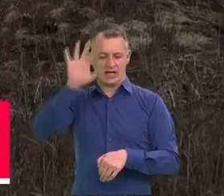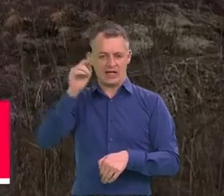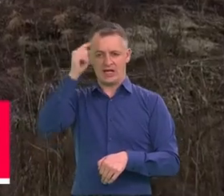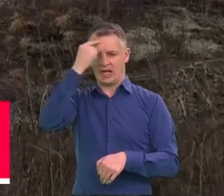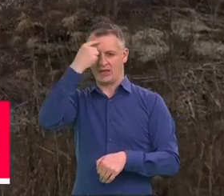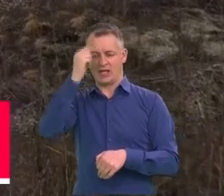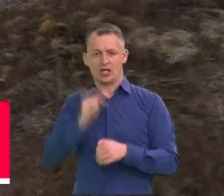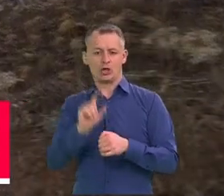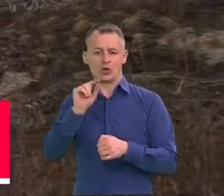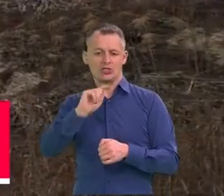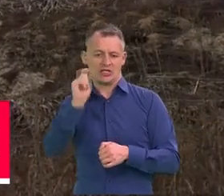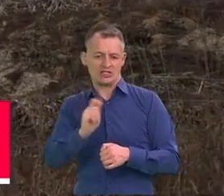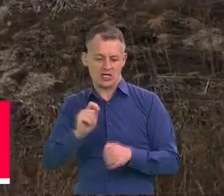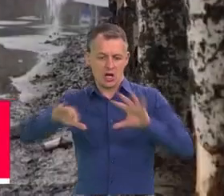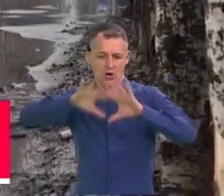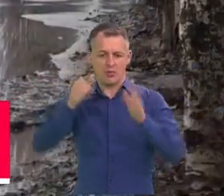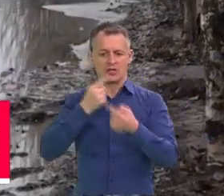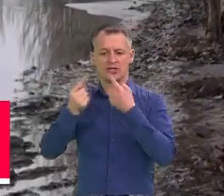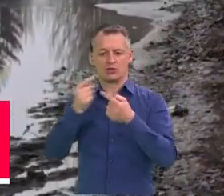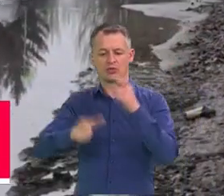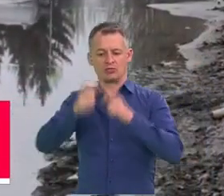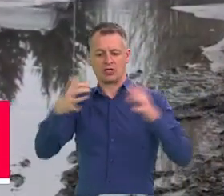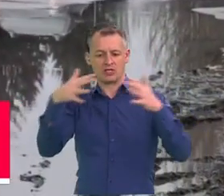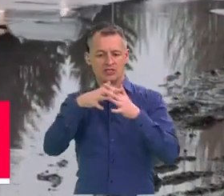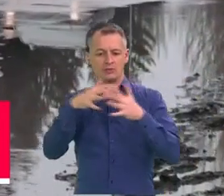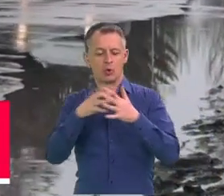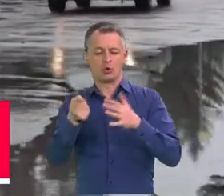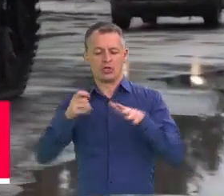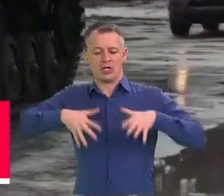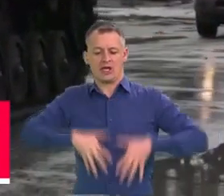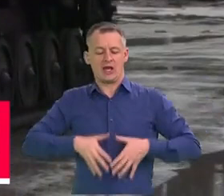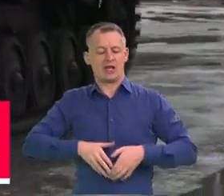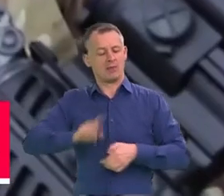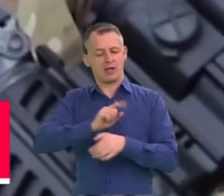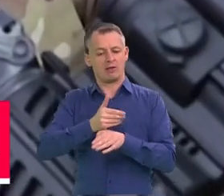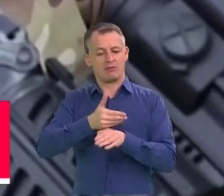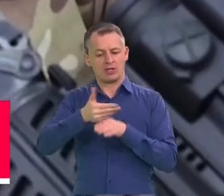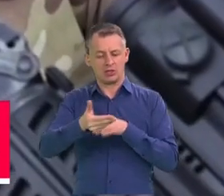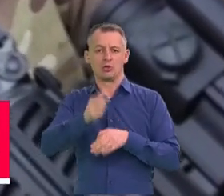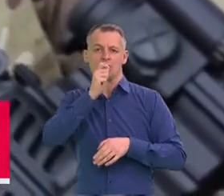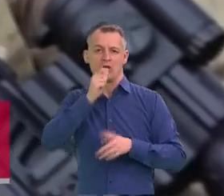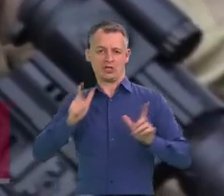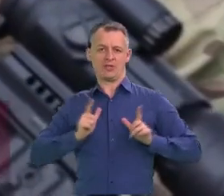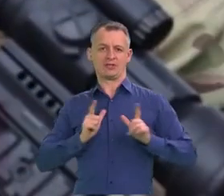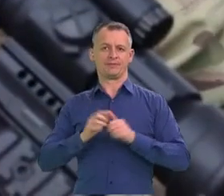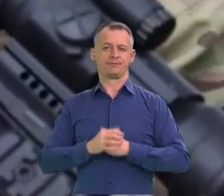țări ale lumii dezbat problema războiului din Ucraina, discutăm pe larg subiectul imediat în